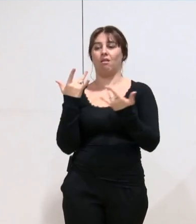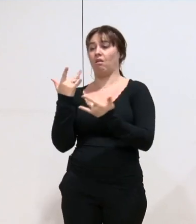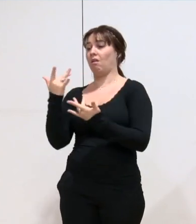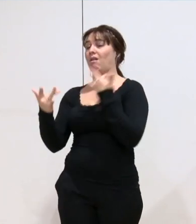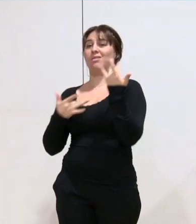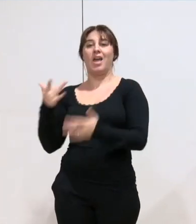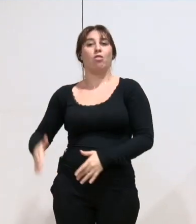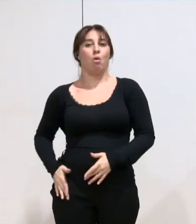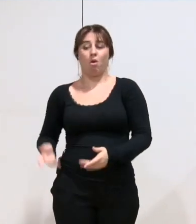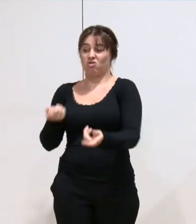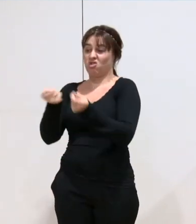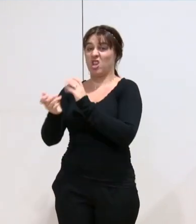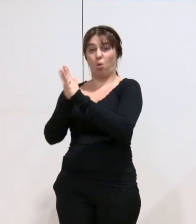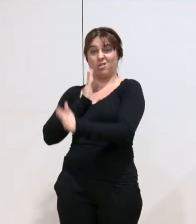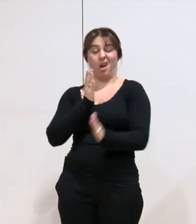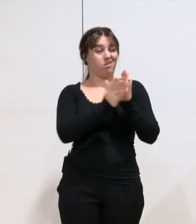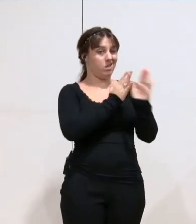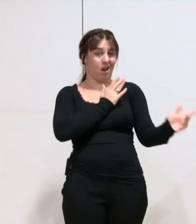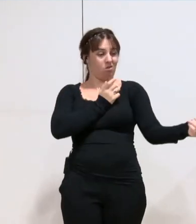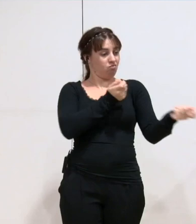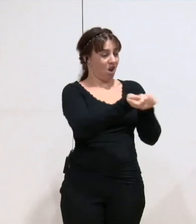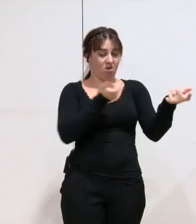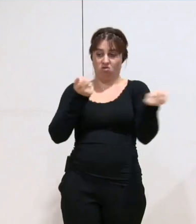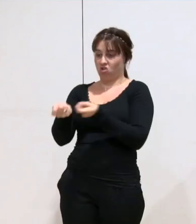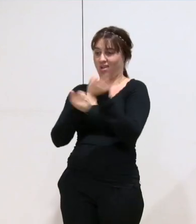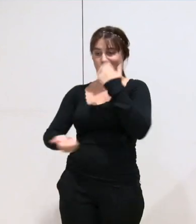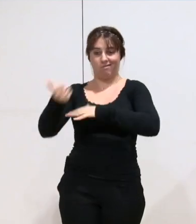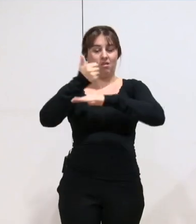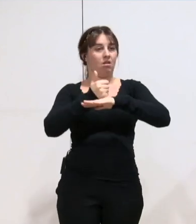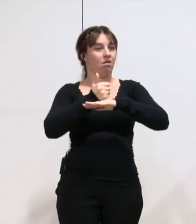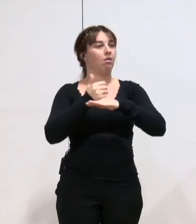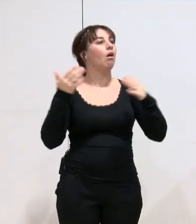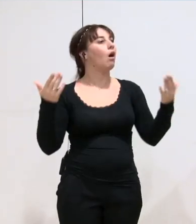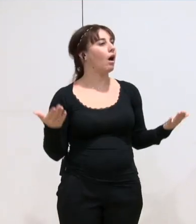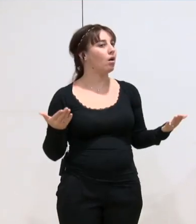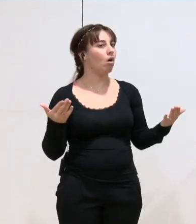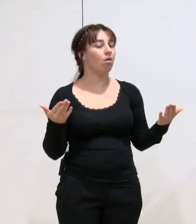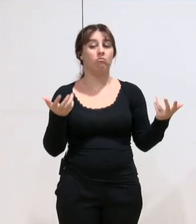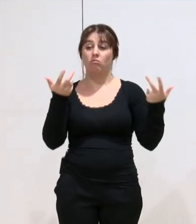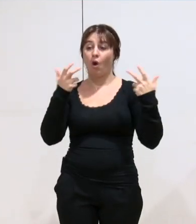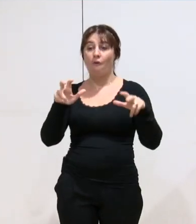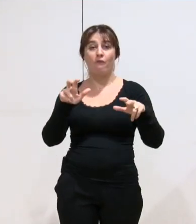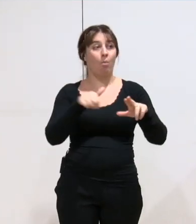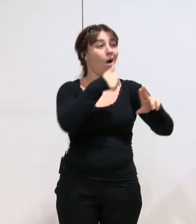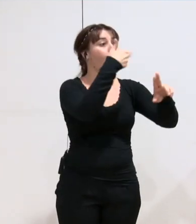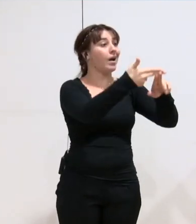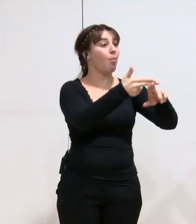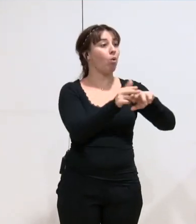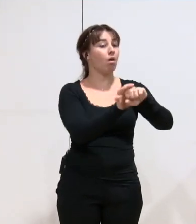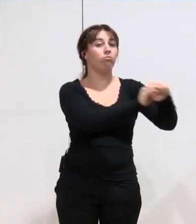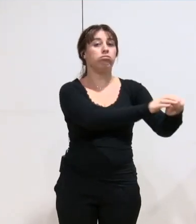poche. Il vous interpelle. Alors, puisque vous ne voulez pas répondre à vos oppositions ce